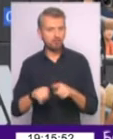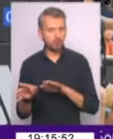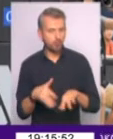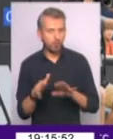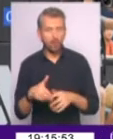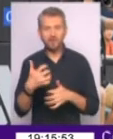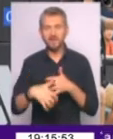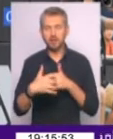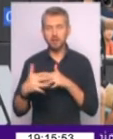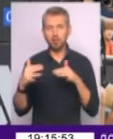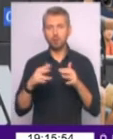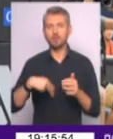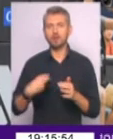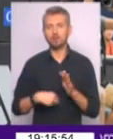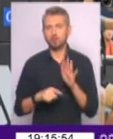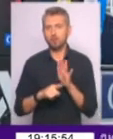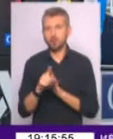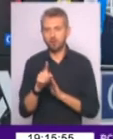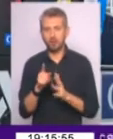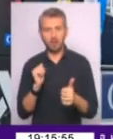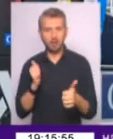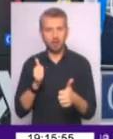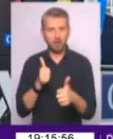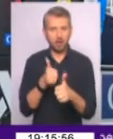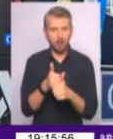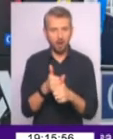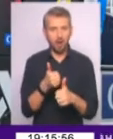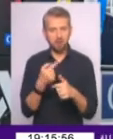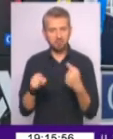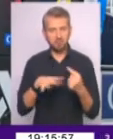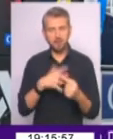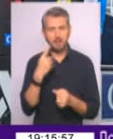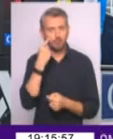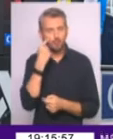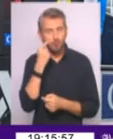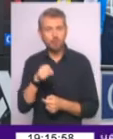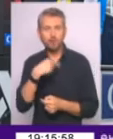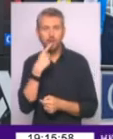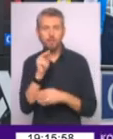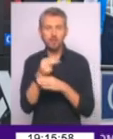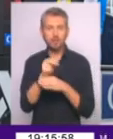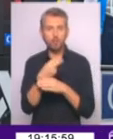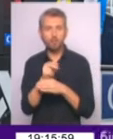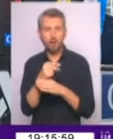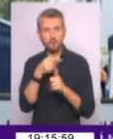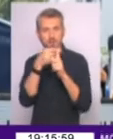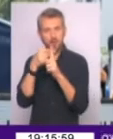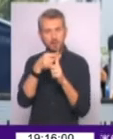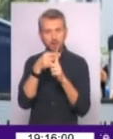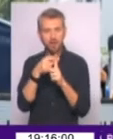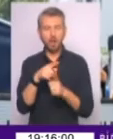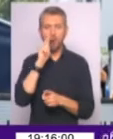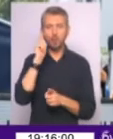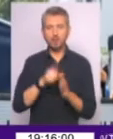екваторі поєдинку французи почали вправно скорочувати п'ятиочкове відставання. Вони, як кажуть, відкоригували приціл, а жовто-сині навпаки